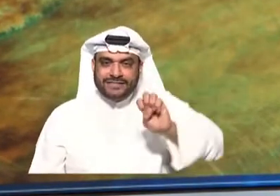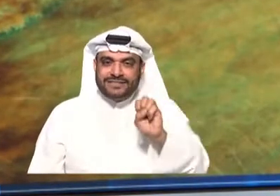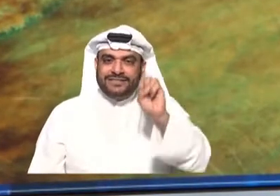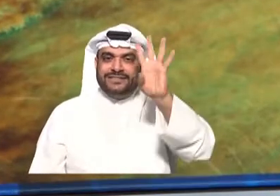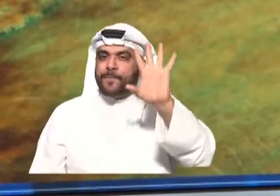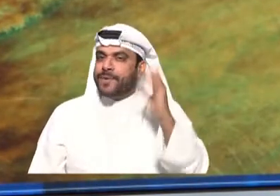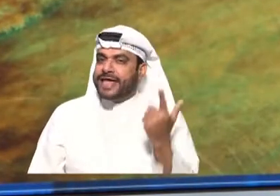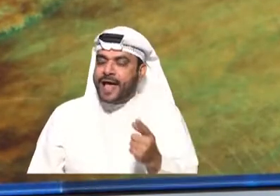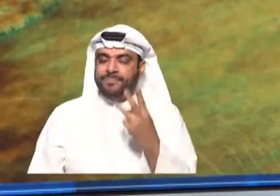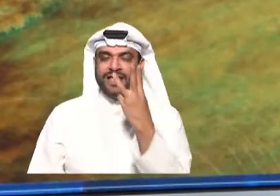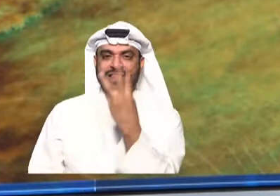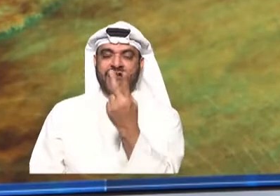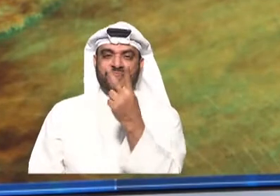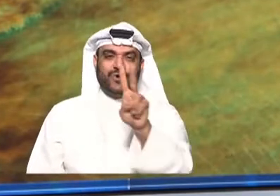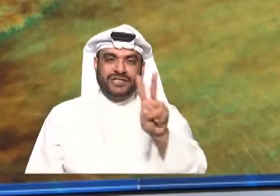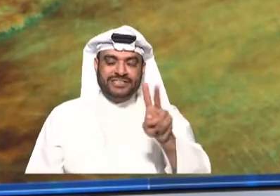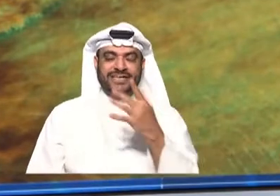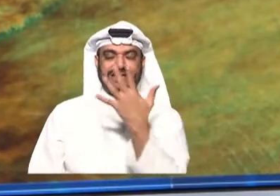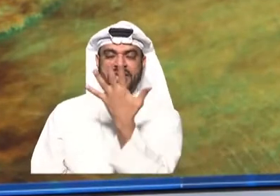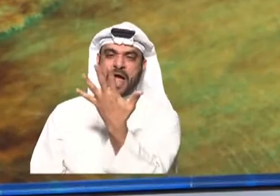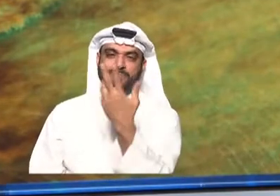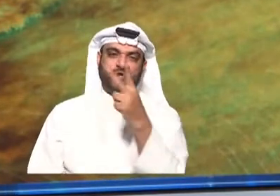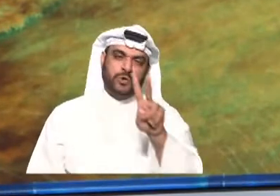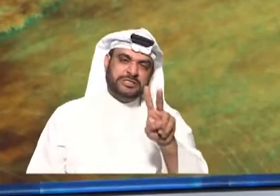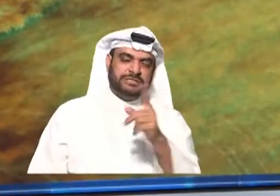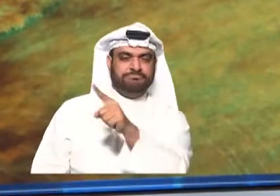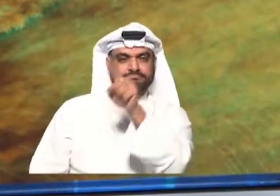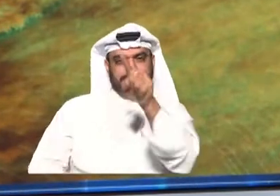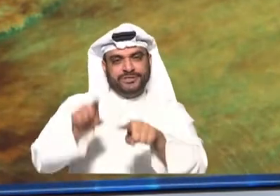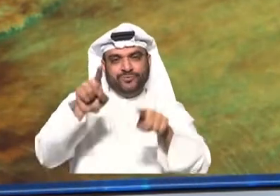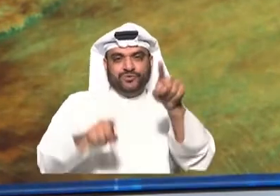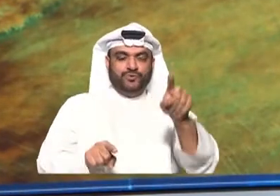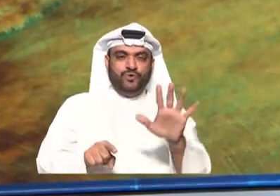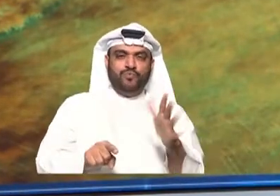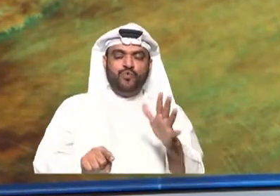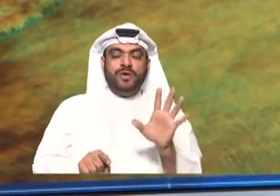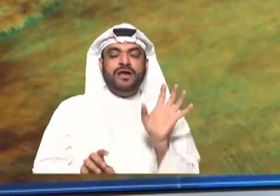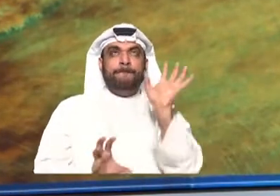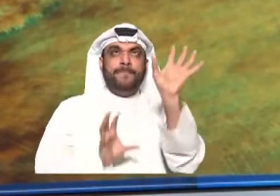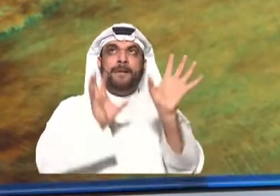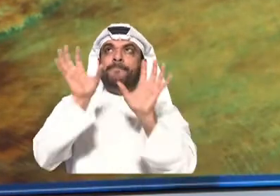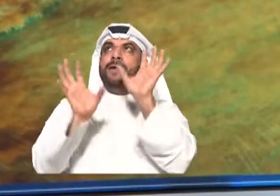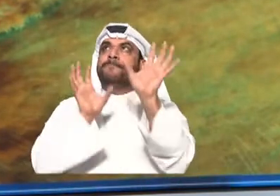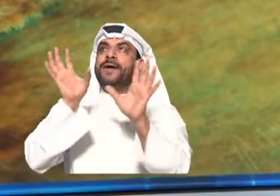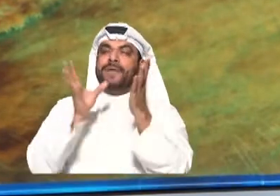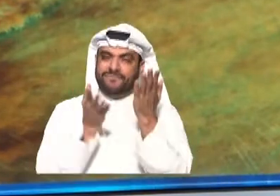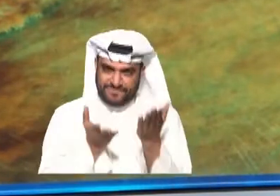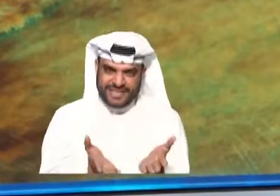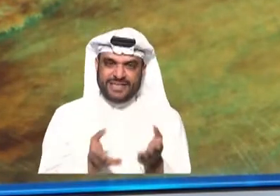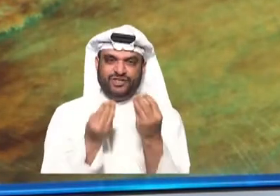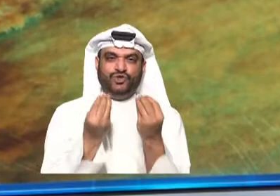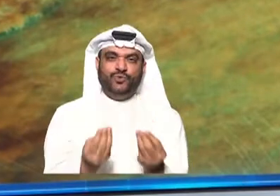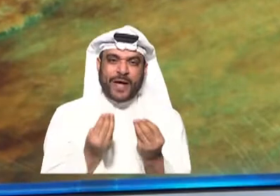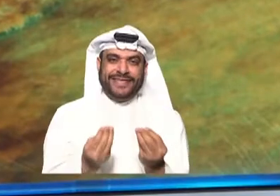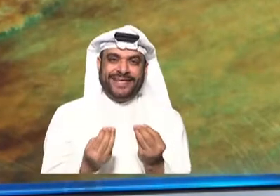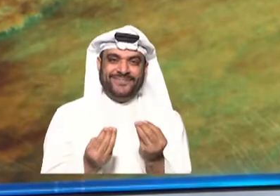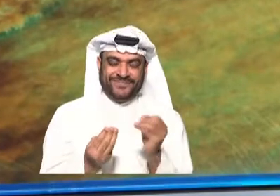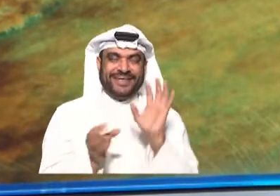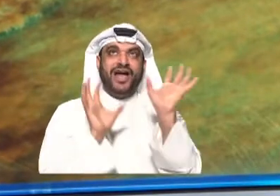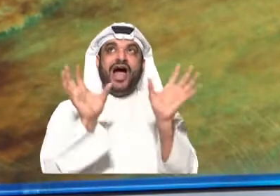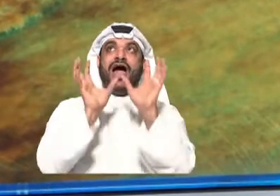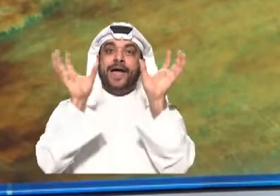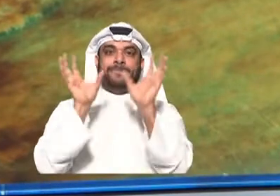23 إلى 25 درجة مئوية، وأجواء متوقع تكون غائمة إلى غائمة جزئيا على معظم المناطق، وفرص الأمطار